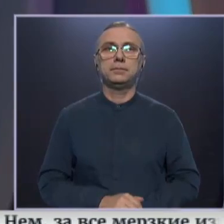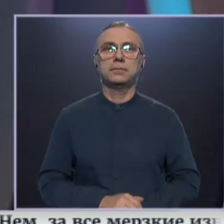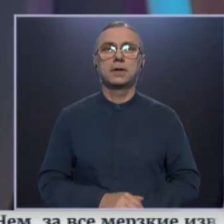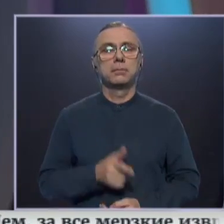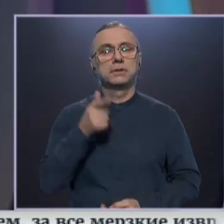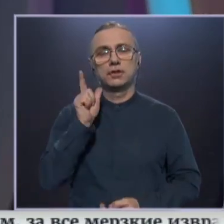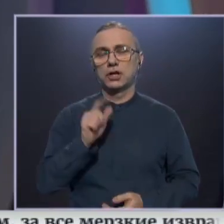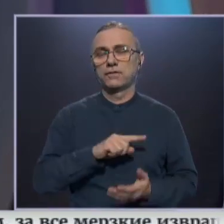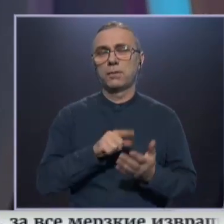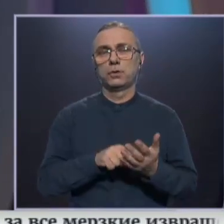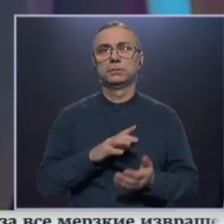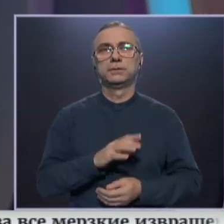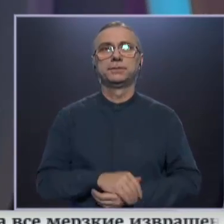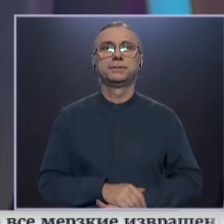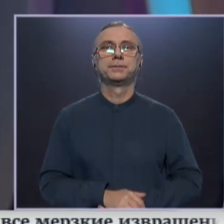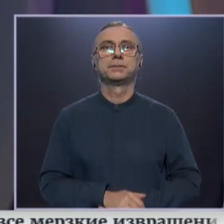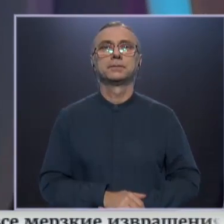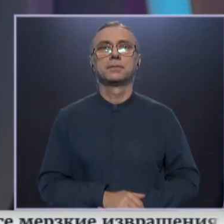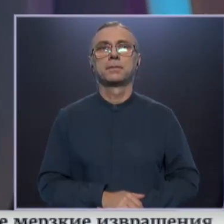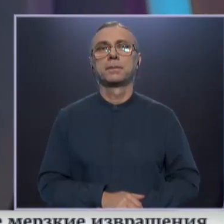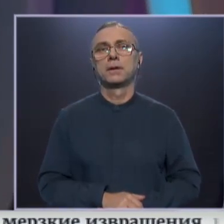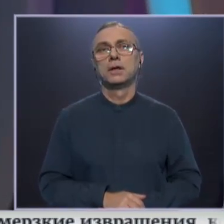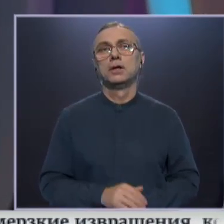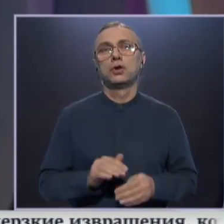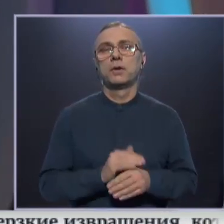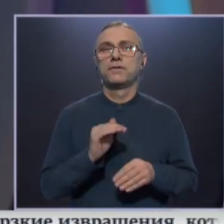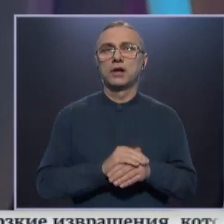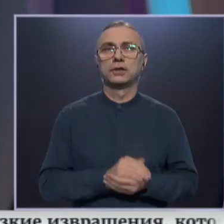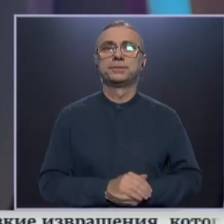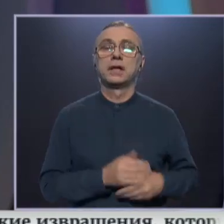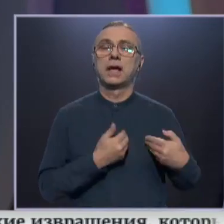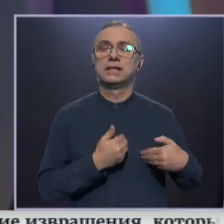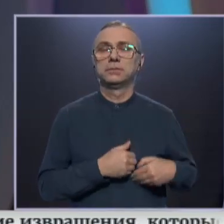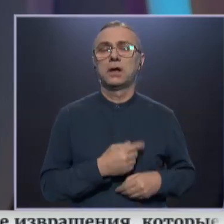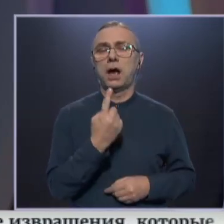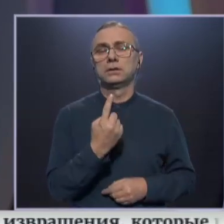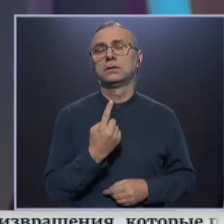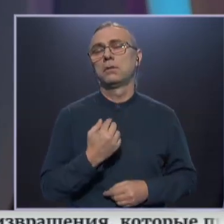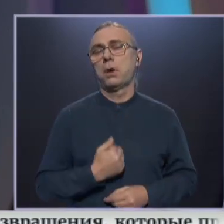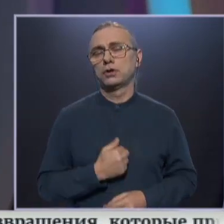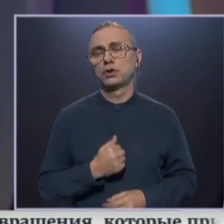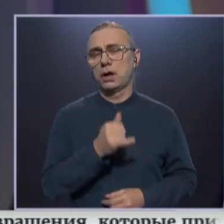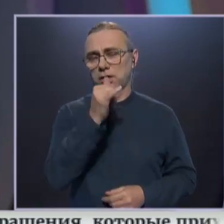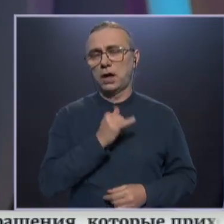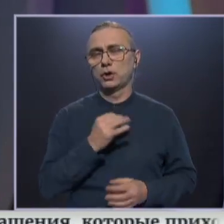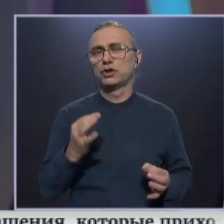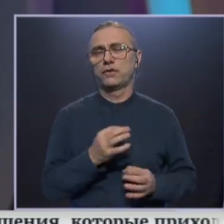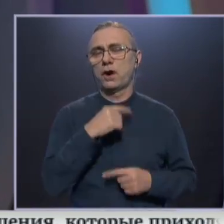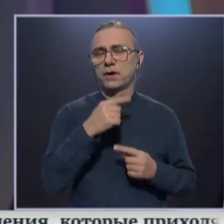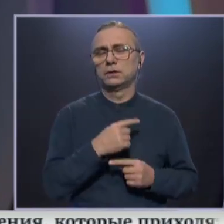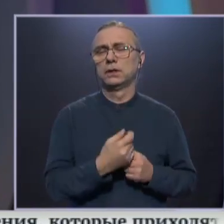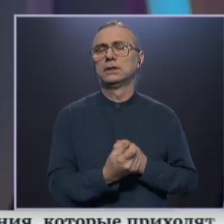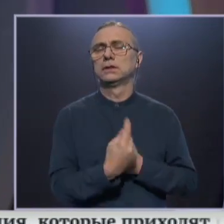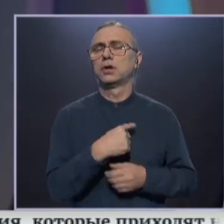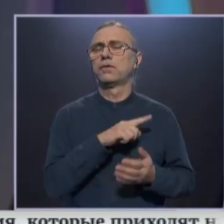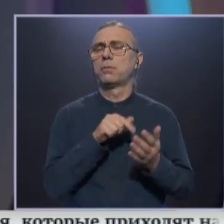Позавчерашний вопрос. Каюсь сразу. Батюшка, добрый вечер. На исповеди один батюшка практически не дает ничего говорить. В основном задает вопросы. Как давно